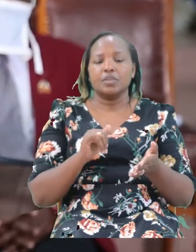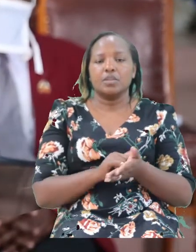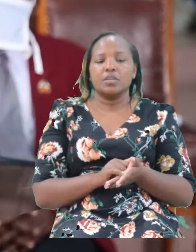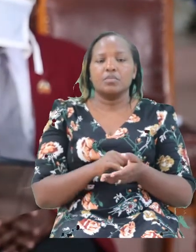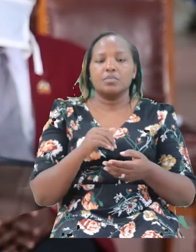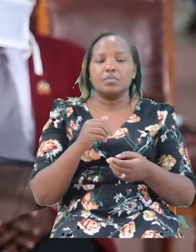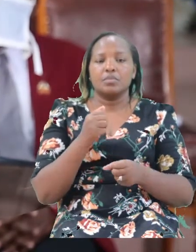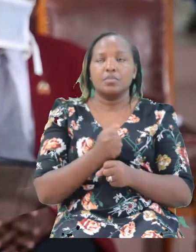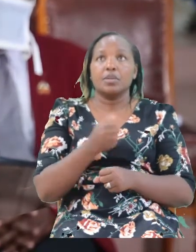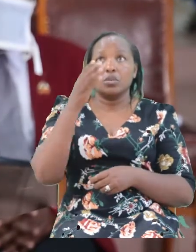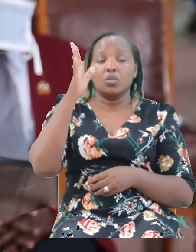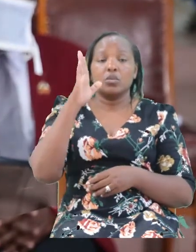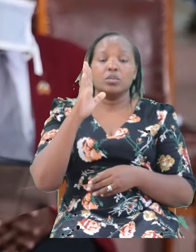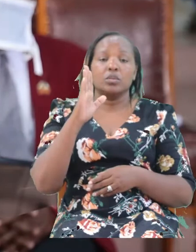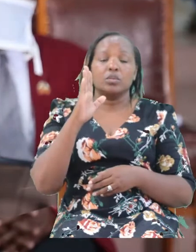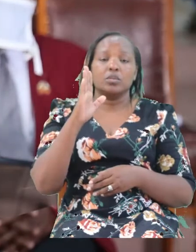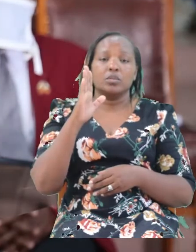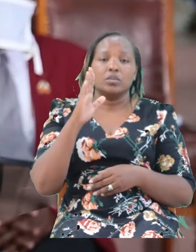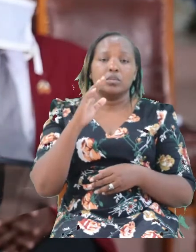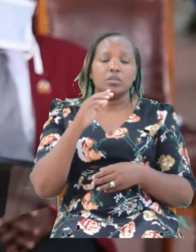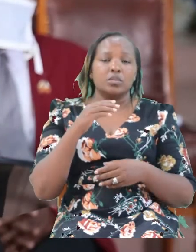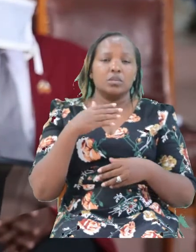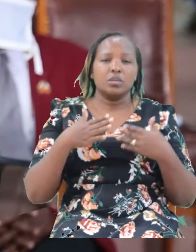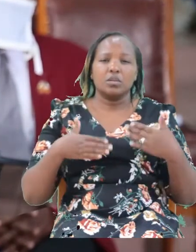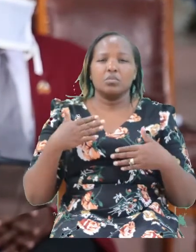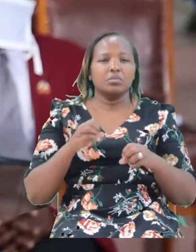Mungu wake asiwe amefurahi.